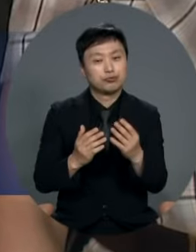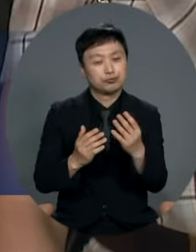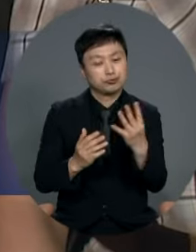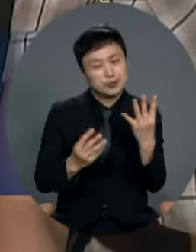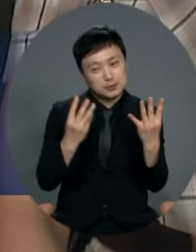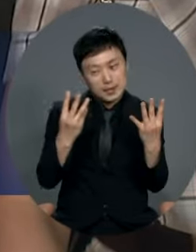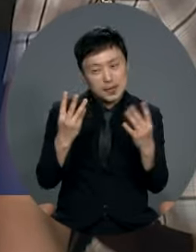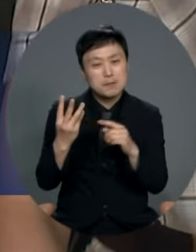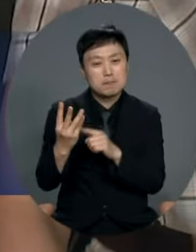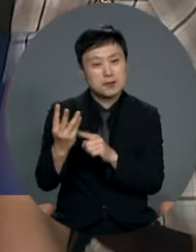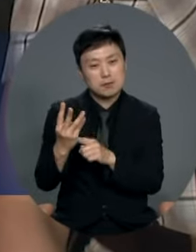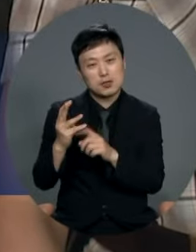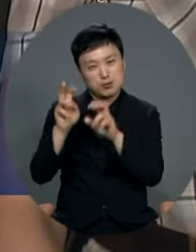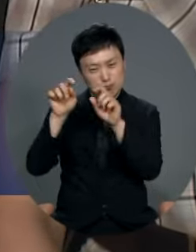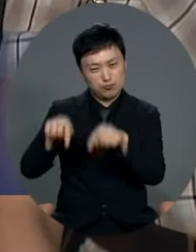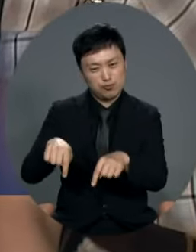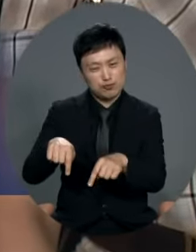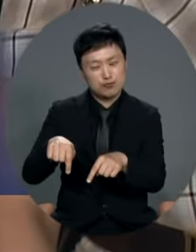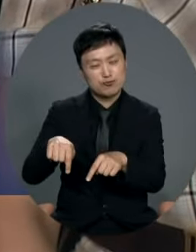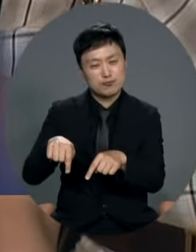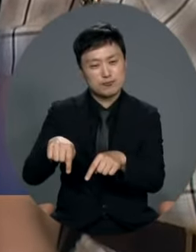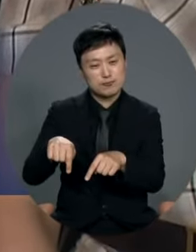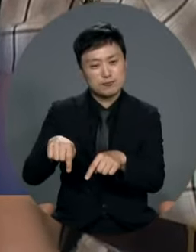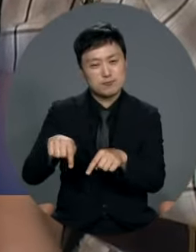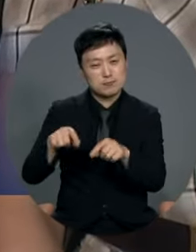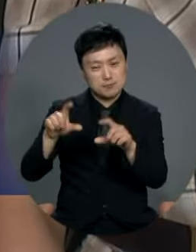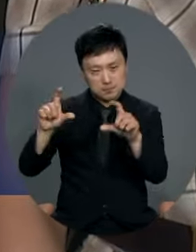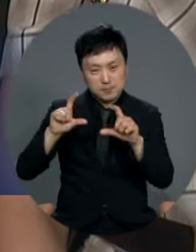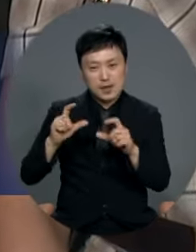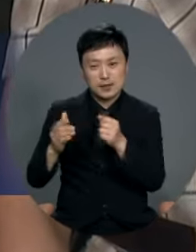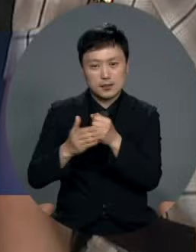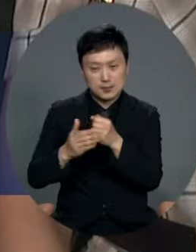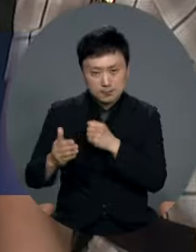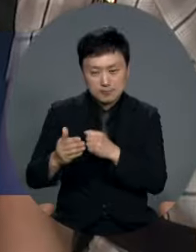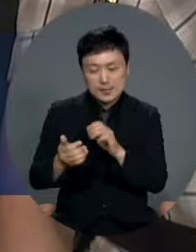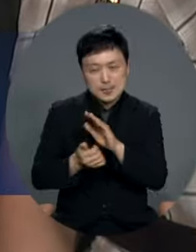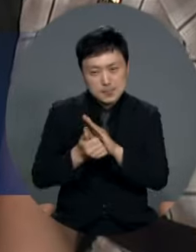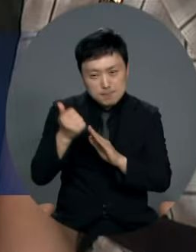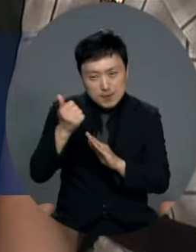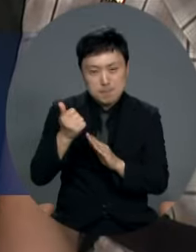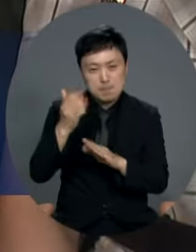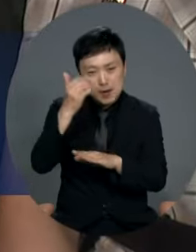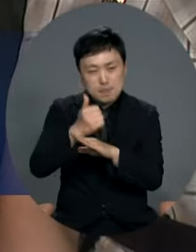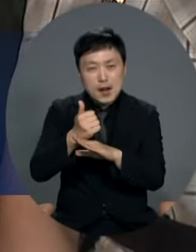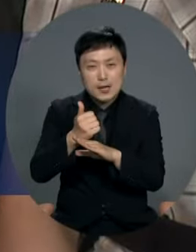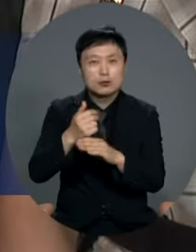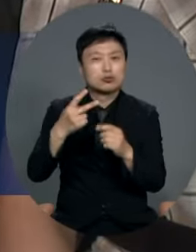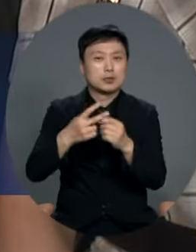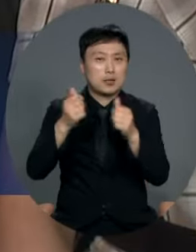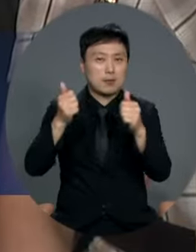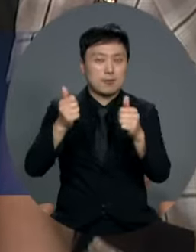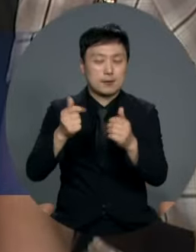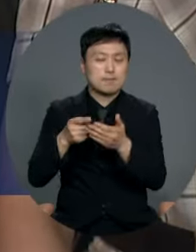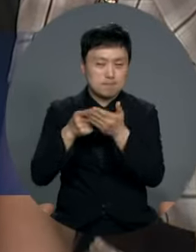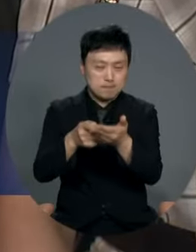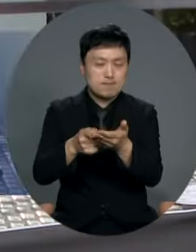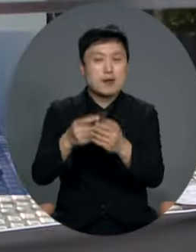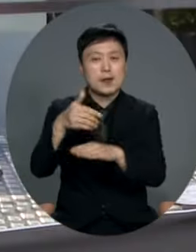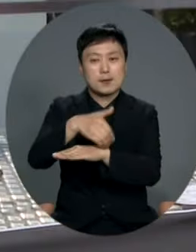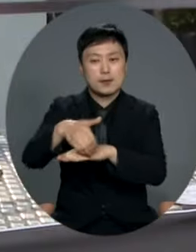조금이나마 희망이 보인다고 생각을 해서 이제 항소심까지 갈 힘이 그래도 어느 정도 있다고